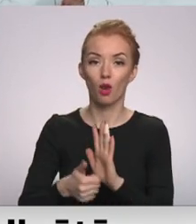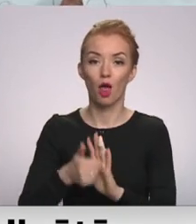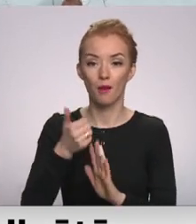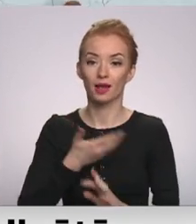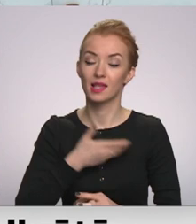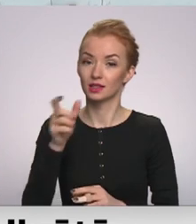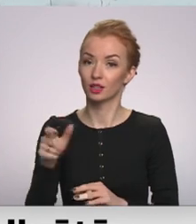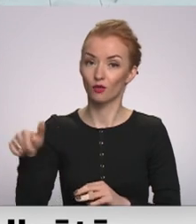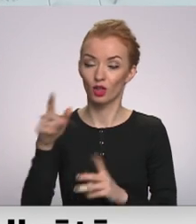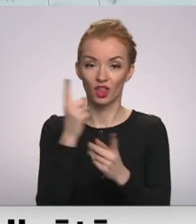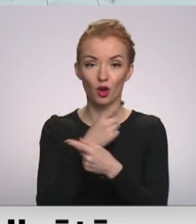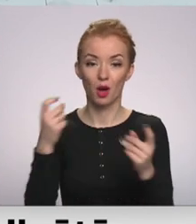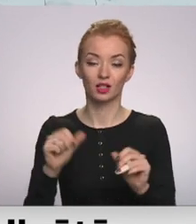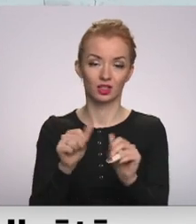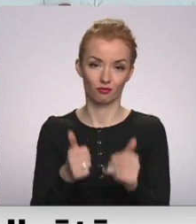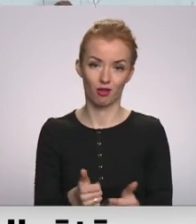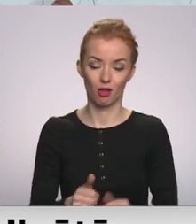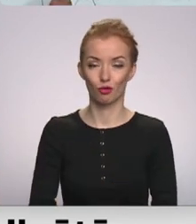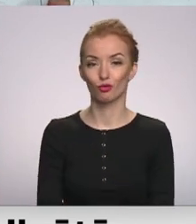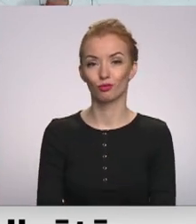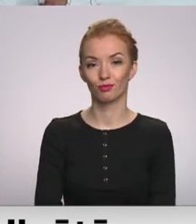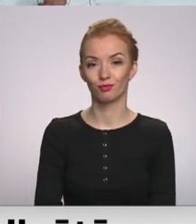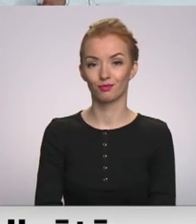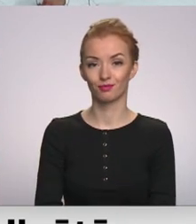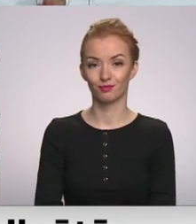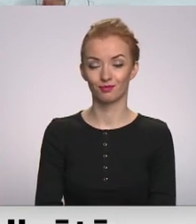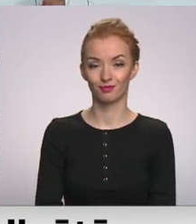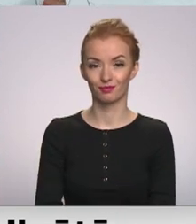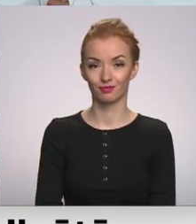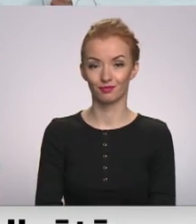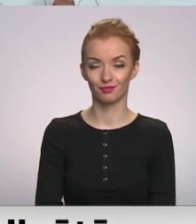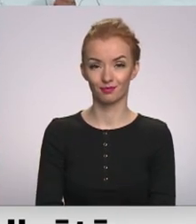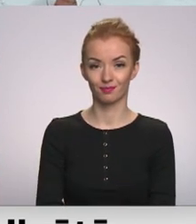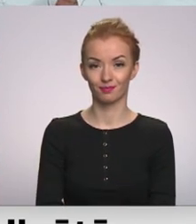iedzīvotāju informēšanas veidus. Sandra Leitāne, Andris Pāns, RTV.